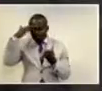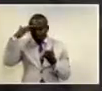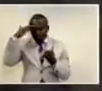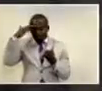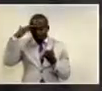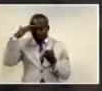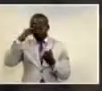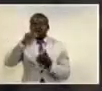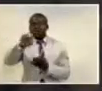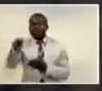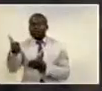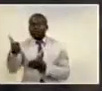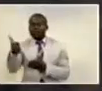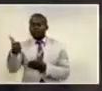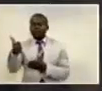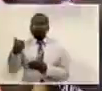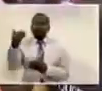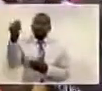undi